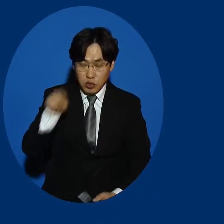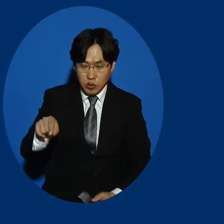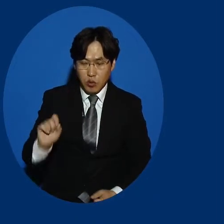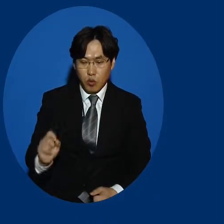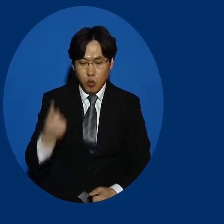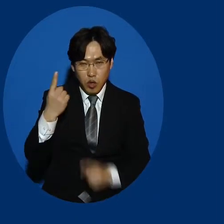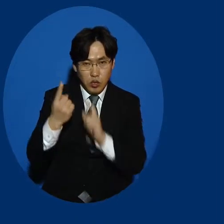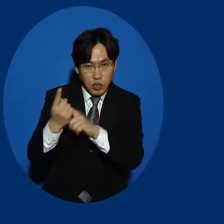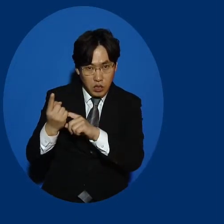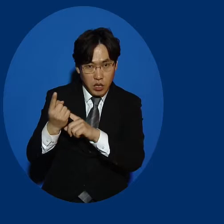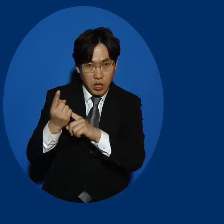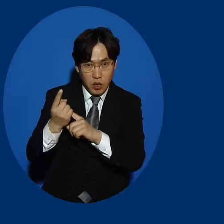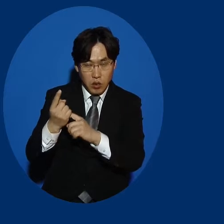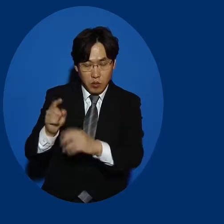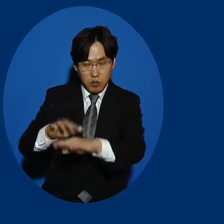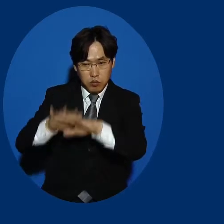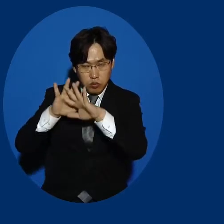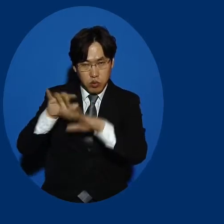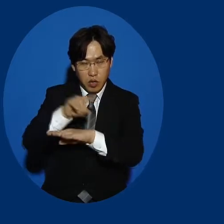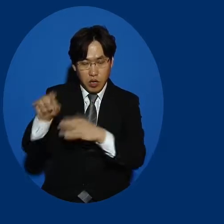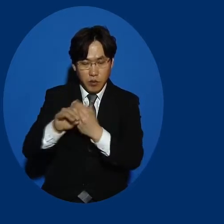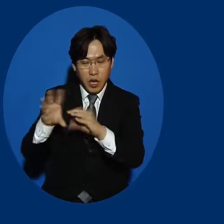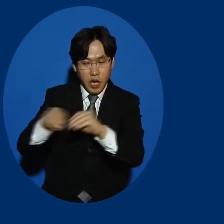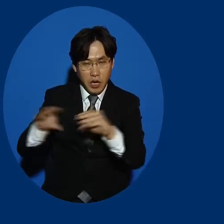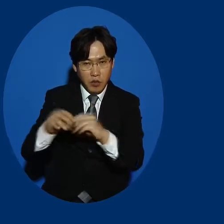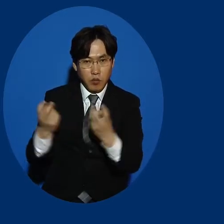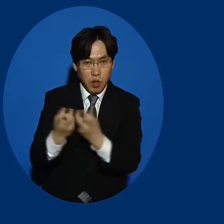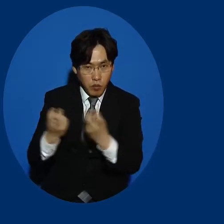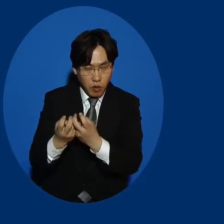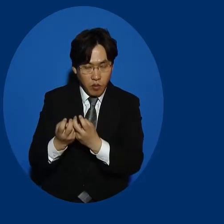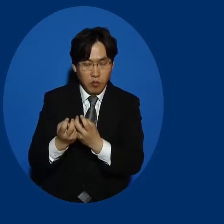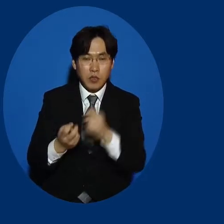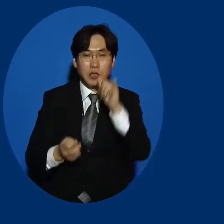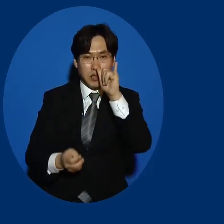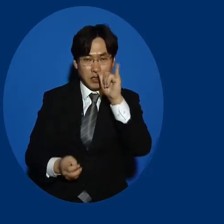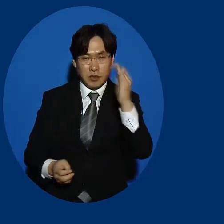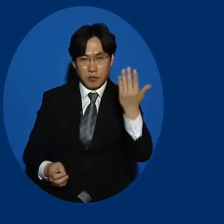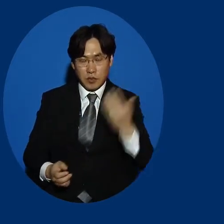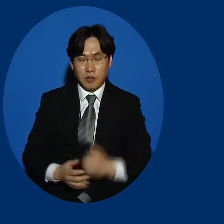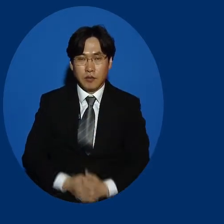원인이 밝혀지게 되고 그것을 해결하기 위한 방안이 있기 마련입니다.